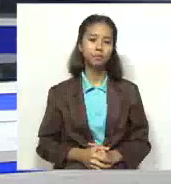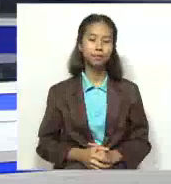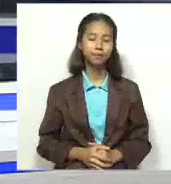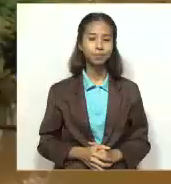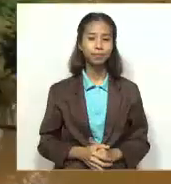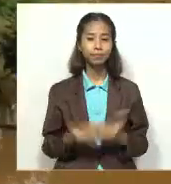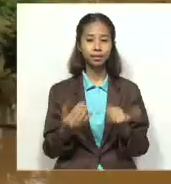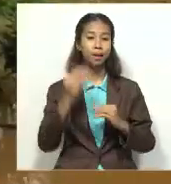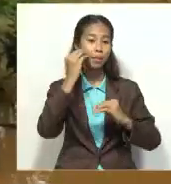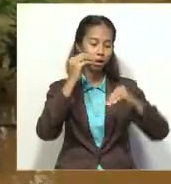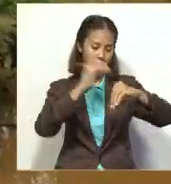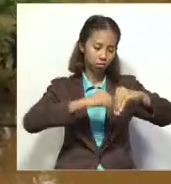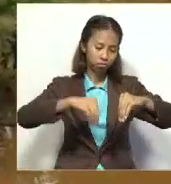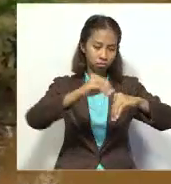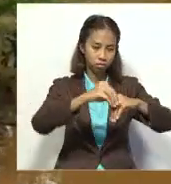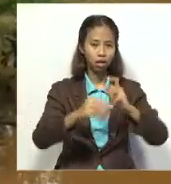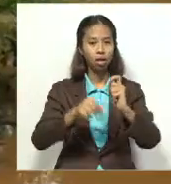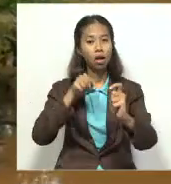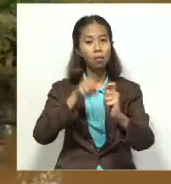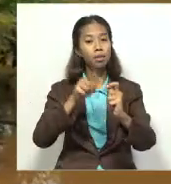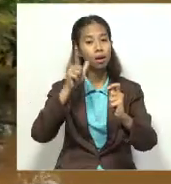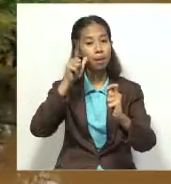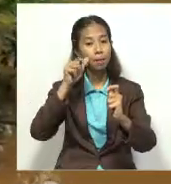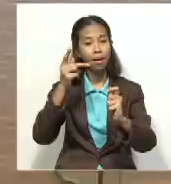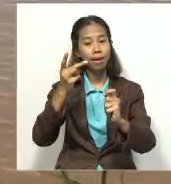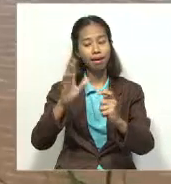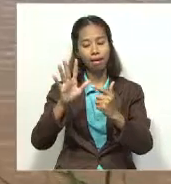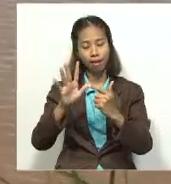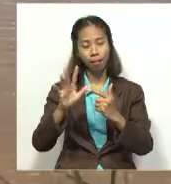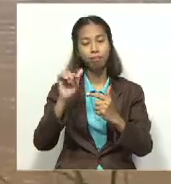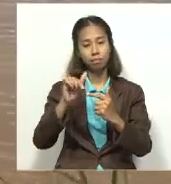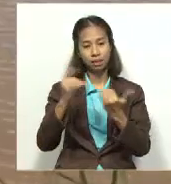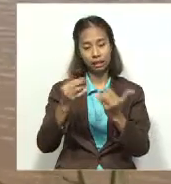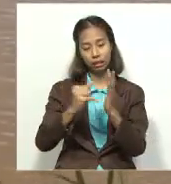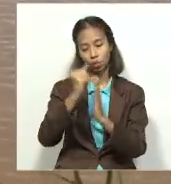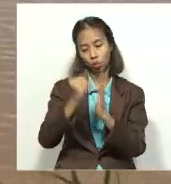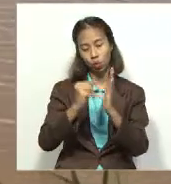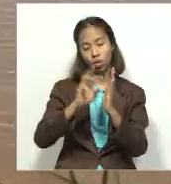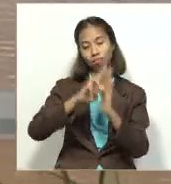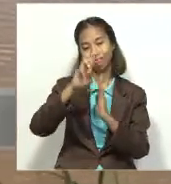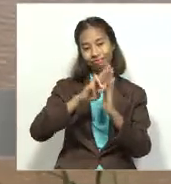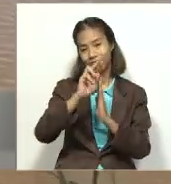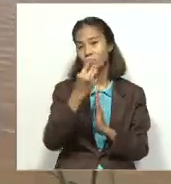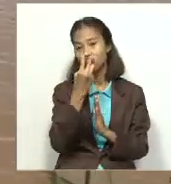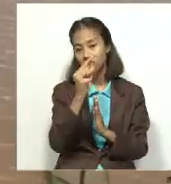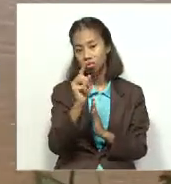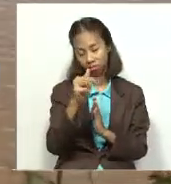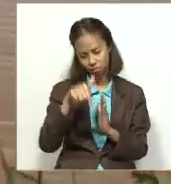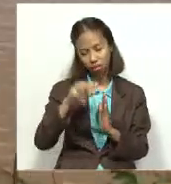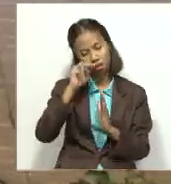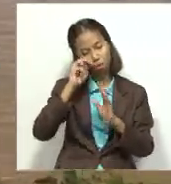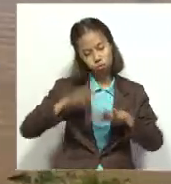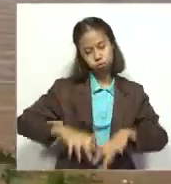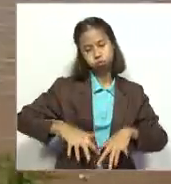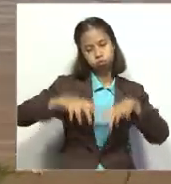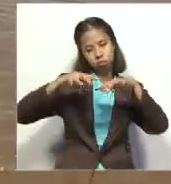ซึ่งพื้นที่หลายหมู่บ้านในตำบลแม่คำอำเภอแม่จันจังหวัดเชียงรายแบบที่เห็นอยู่นี่คุณผู้ชมคะต้องตกอยู่ในสภาพน้ำท่วมนะ